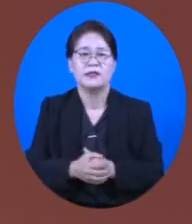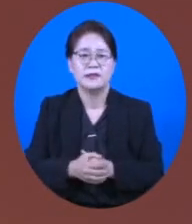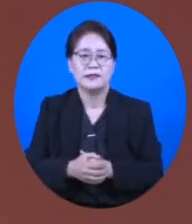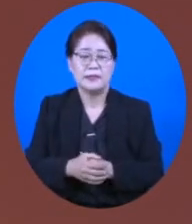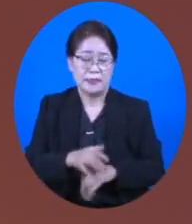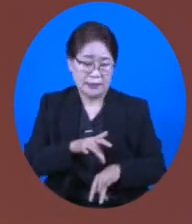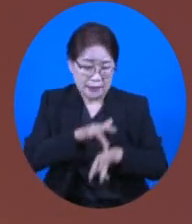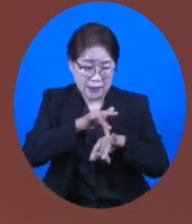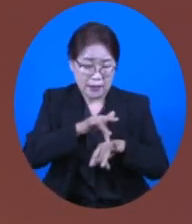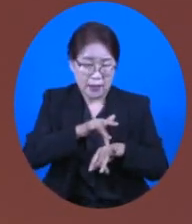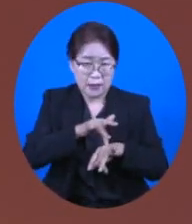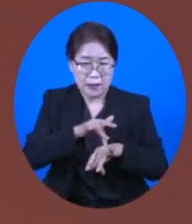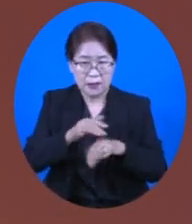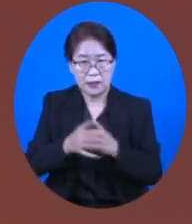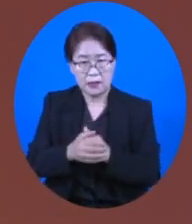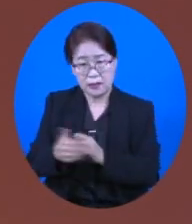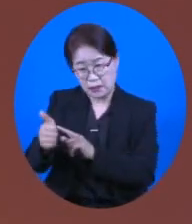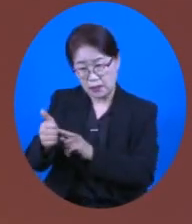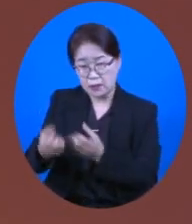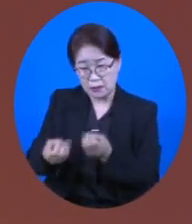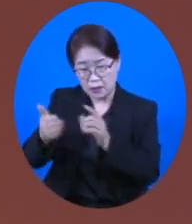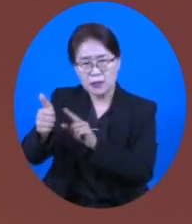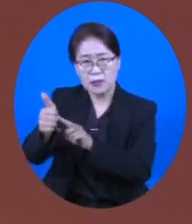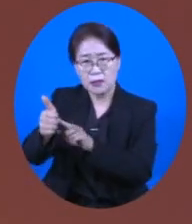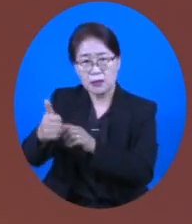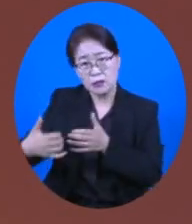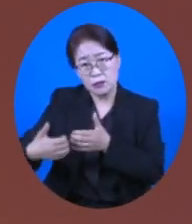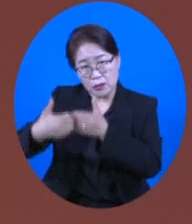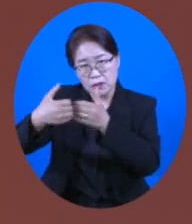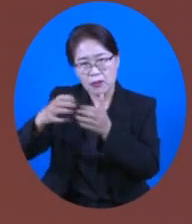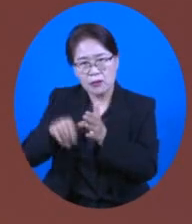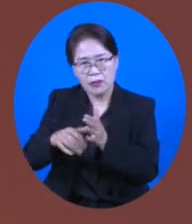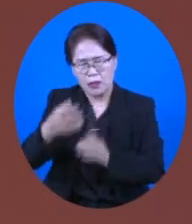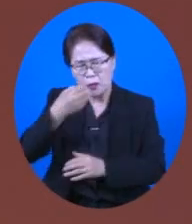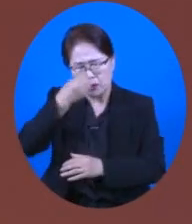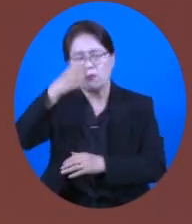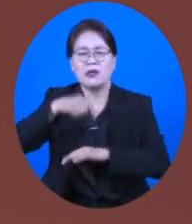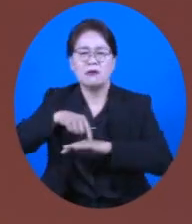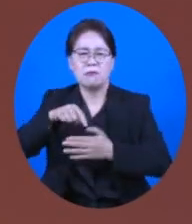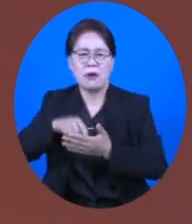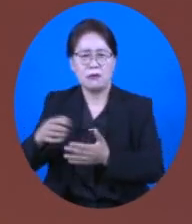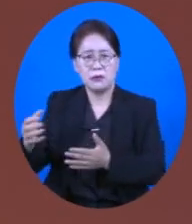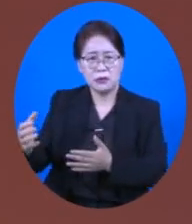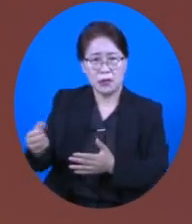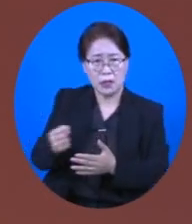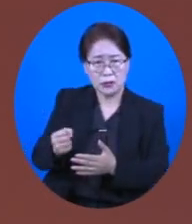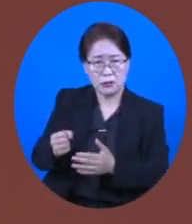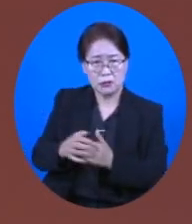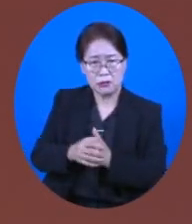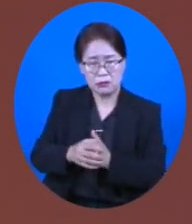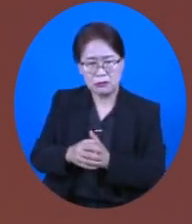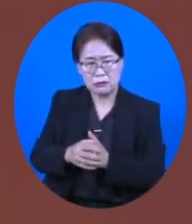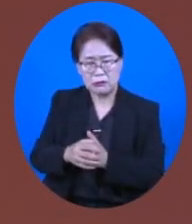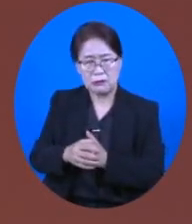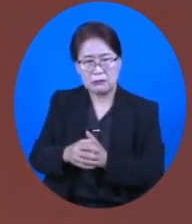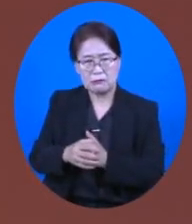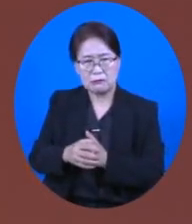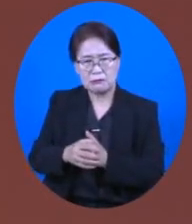사탄이 지금 여호수아를 대적할 때에 굉장히 교만한 마음을 품고 그 우월한